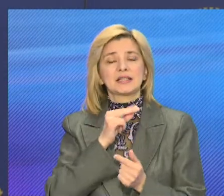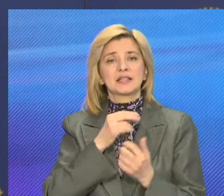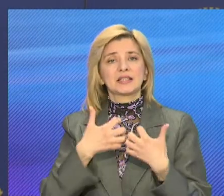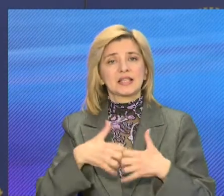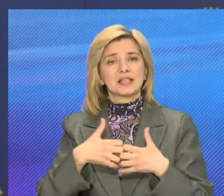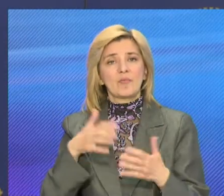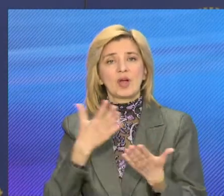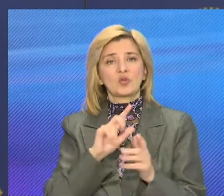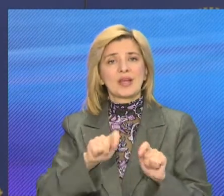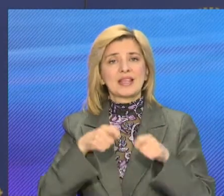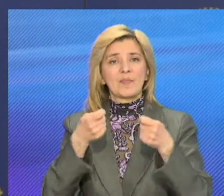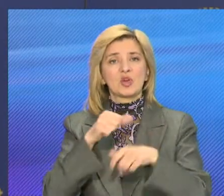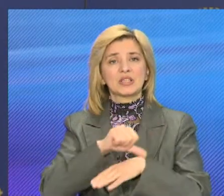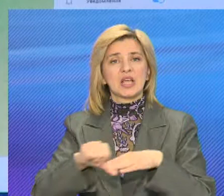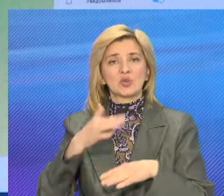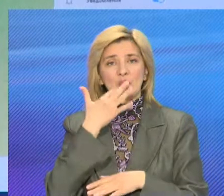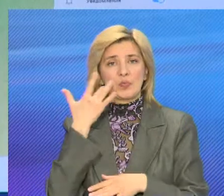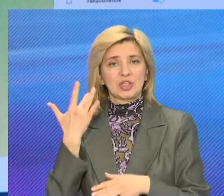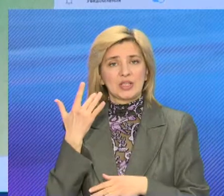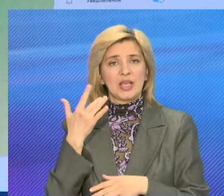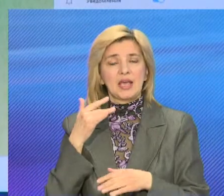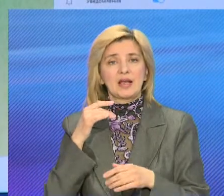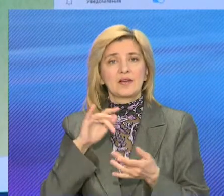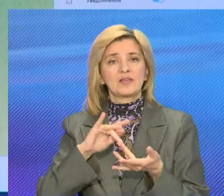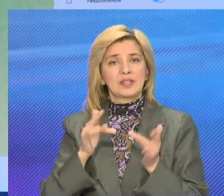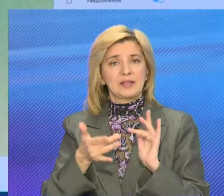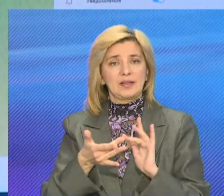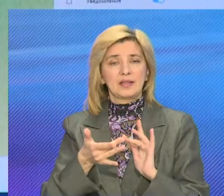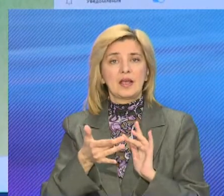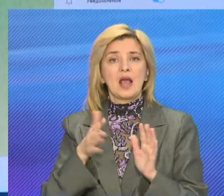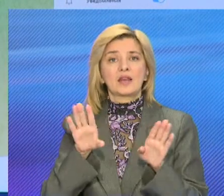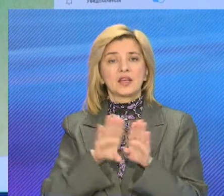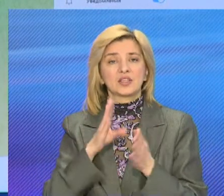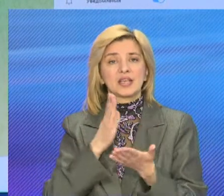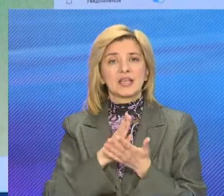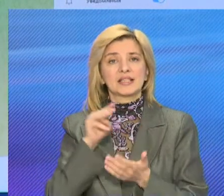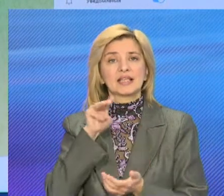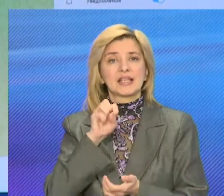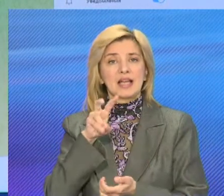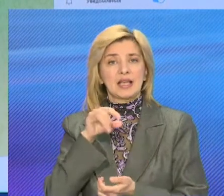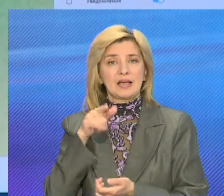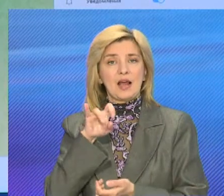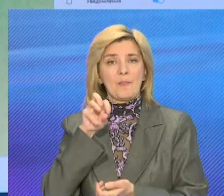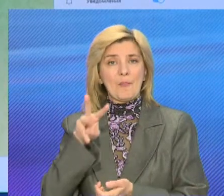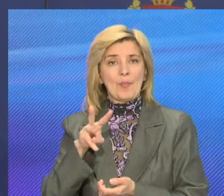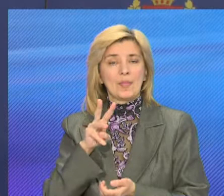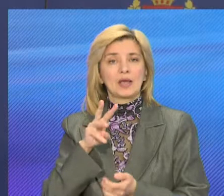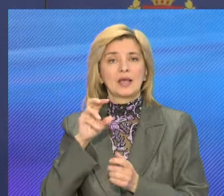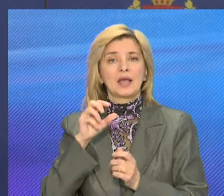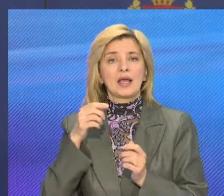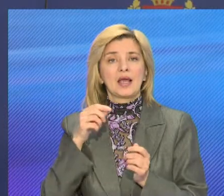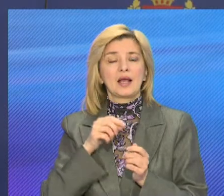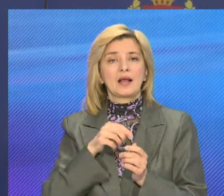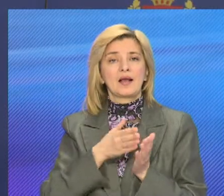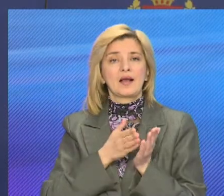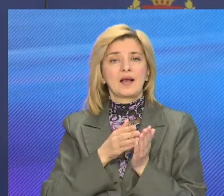сервера никакую информацию о посетителях сайта. Еще кроме этого у нас есть телеграм-канал, где мы опять же гражданам разъясняем, что такое договор,